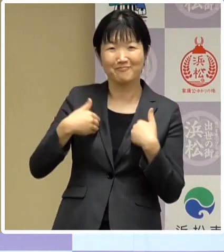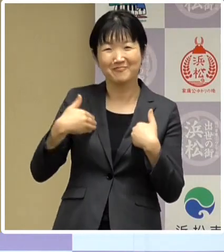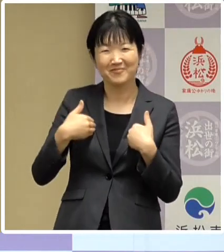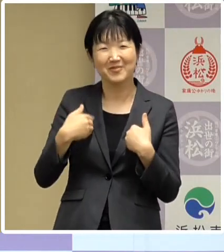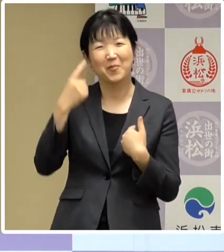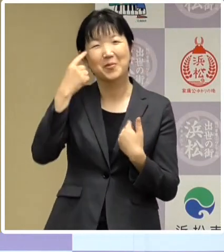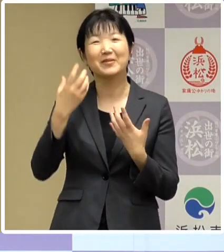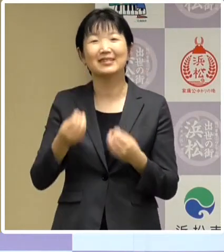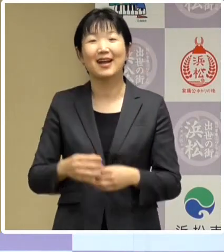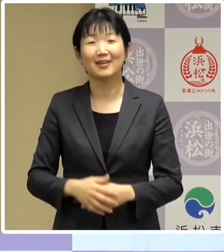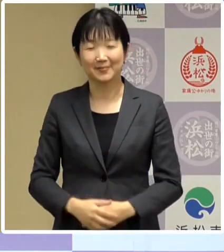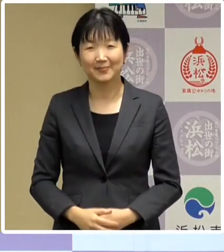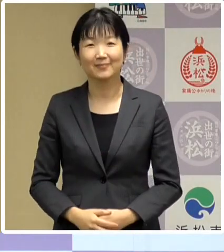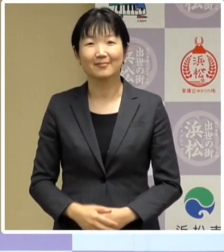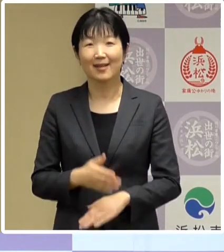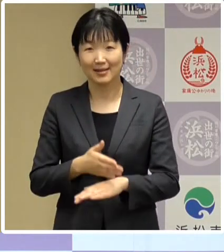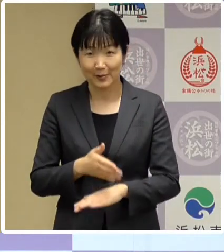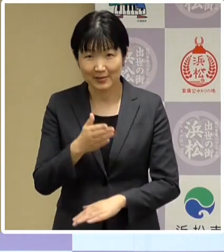ません、ありがとうございます。